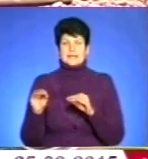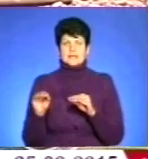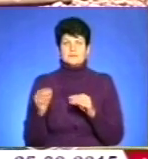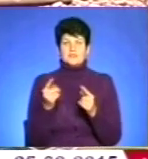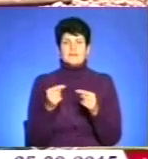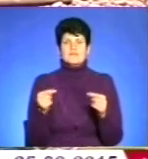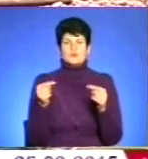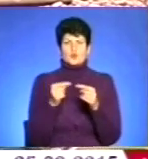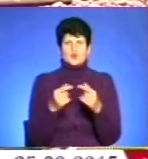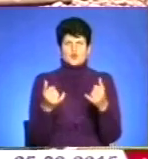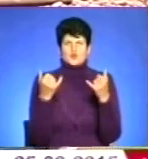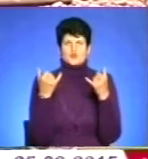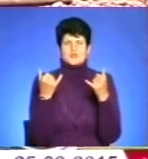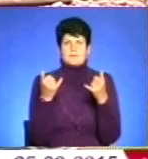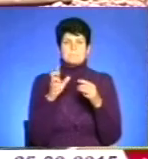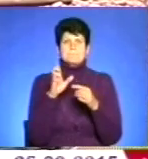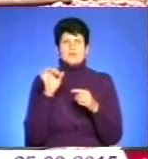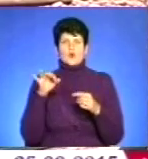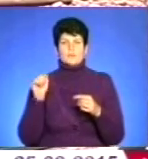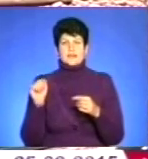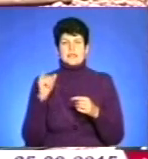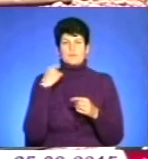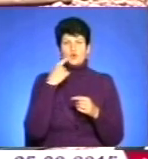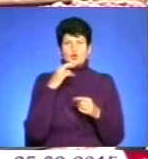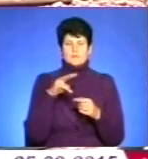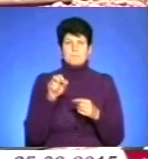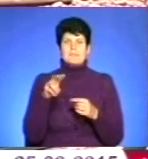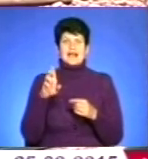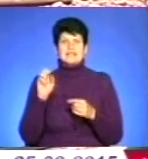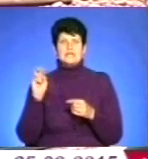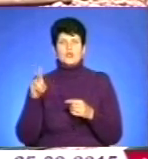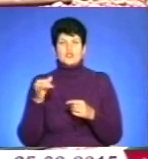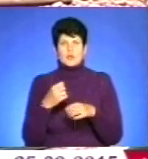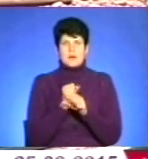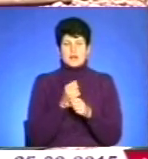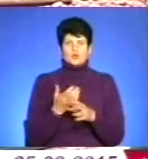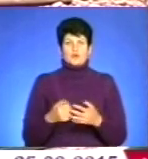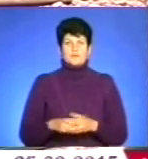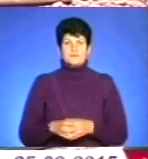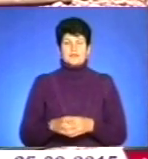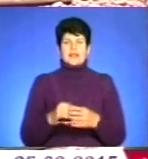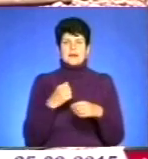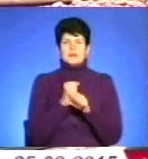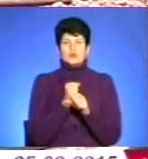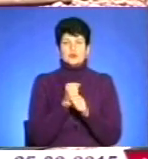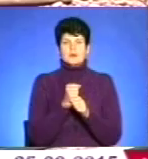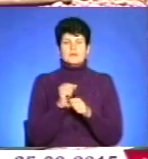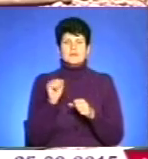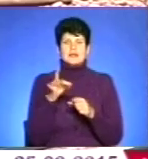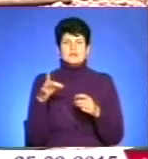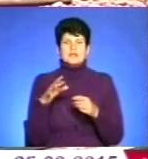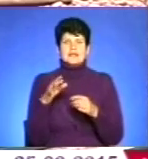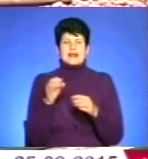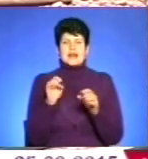до найсучасніших вимог – біохімічну, імунологічну лабораторію, бактеріологічну лабораторію і лабораторію полімеразної реакції,